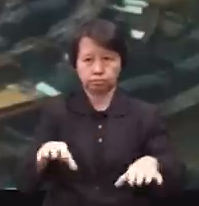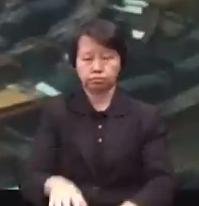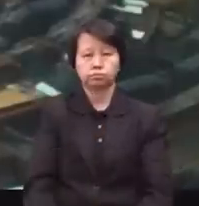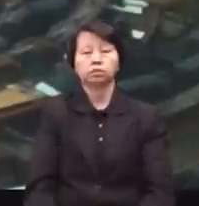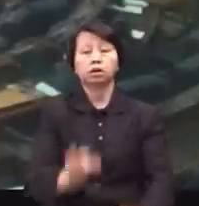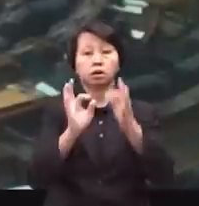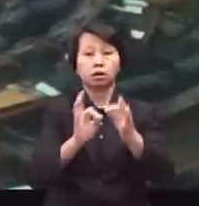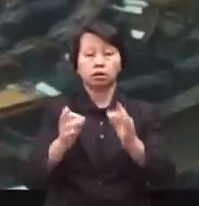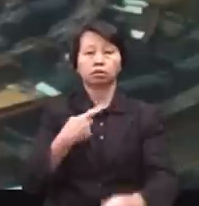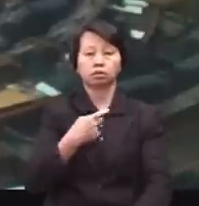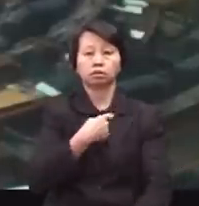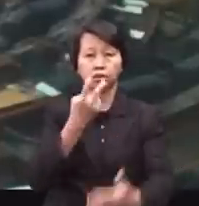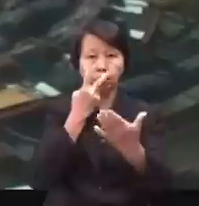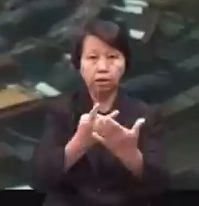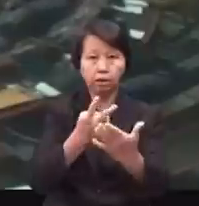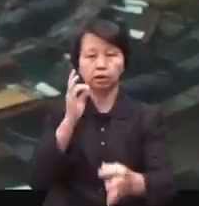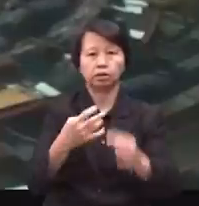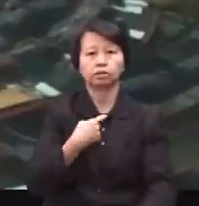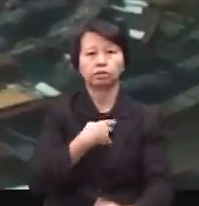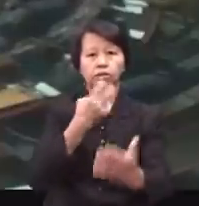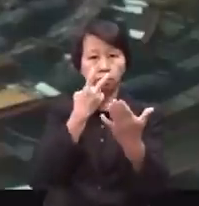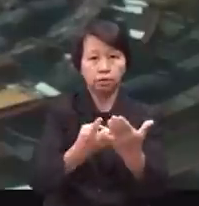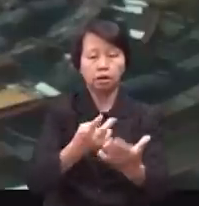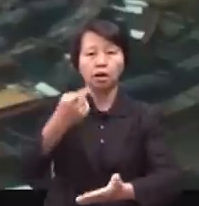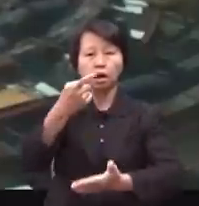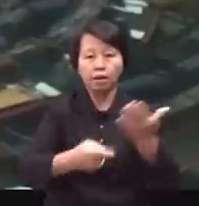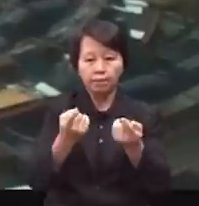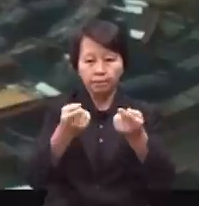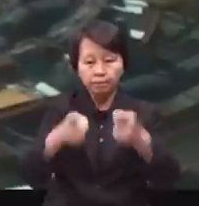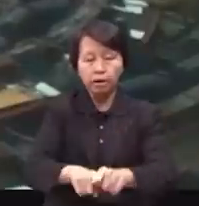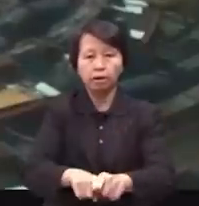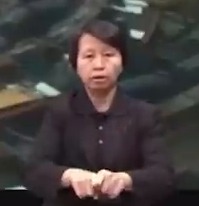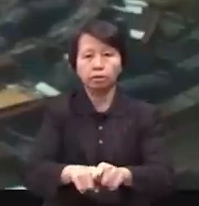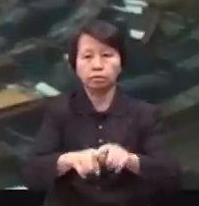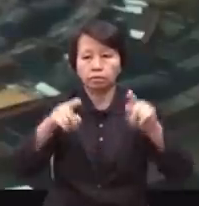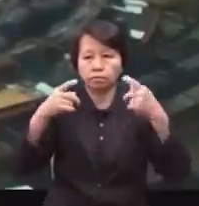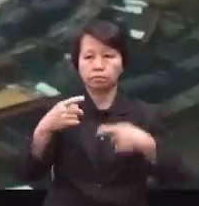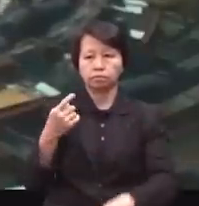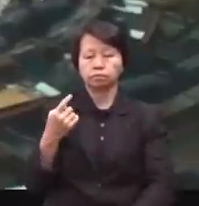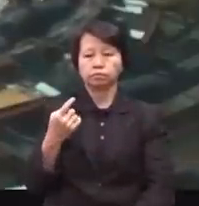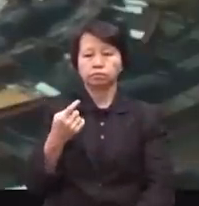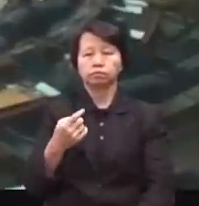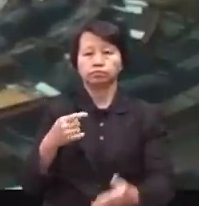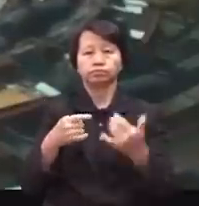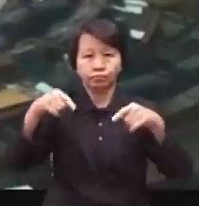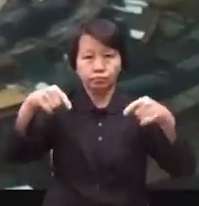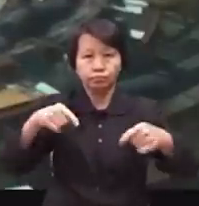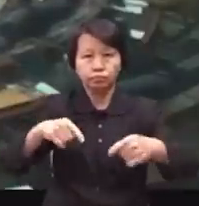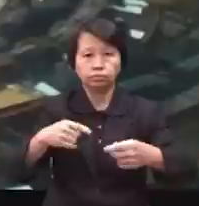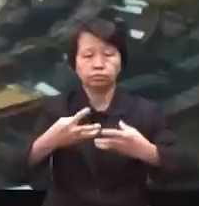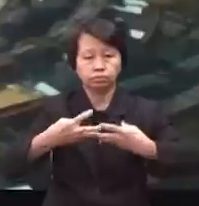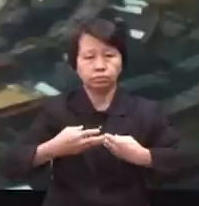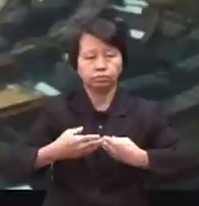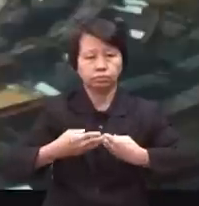kalau kita lihat ya kalau kita lihat apa yang berlaku presiden benda ini berjalan